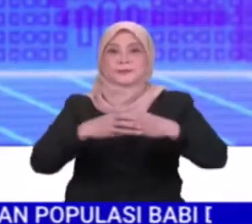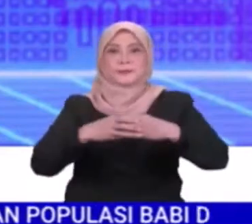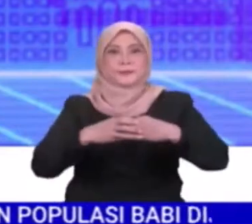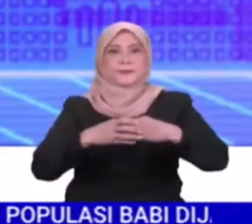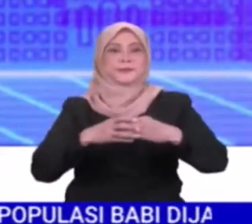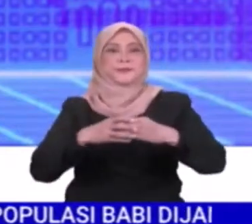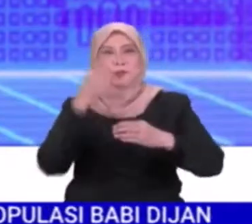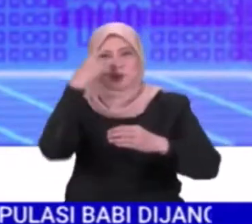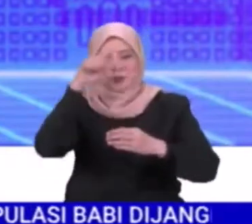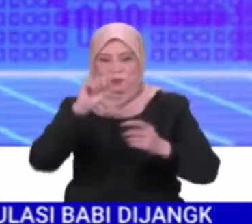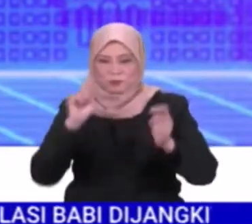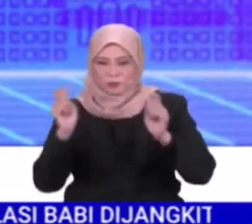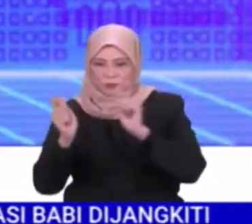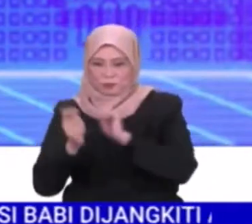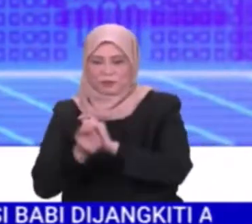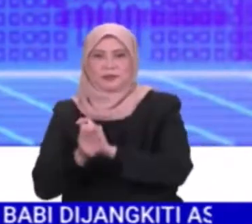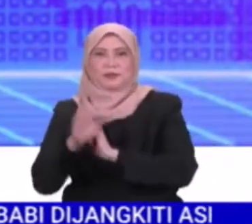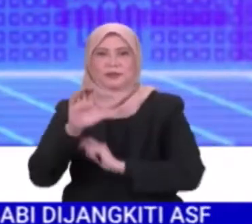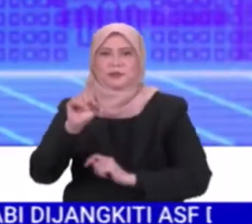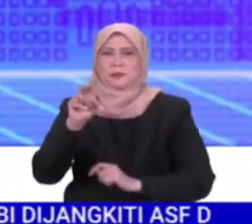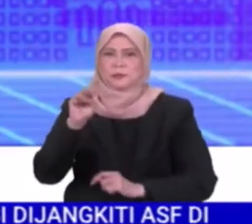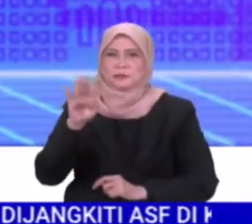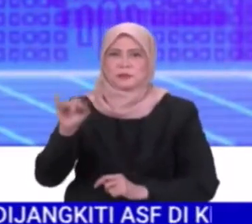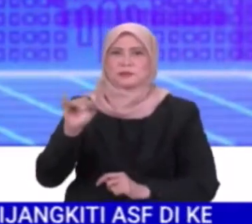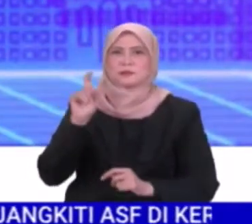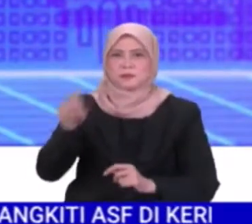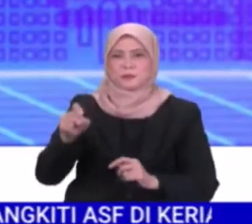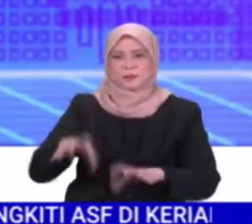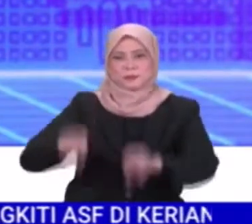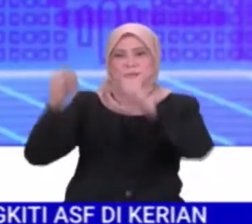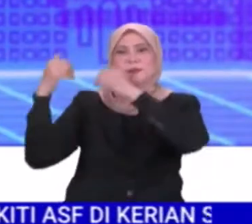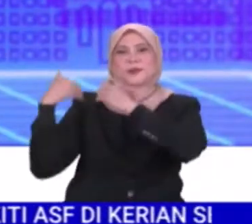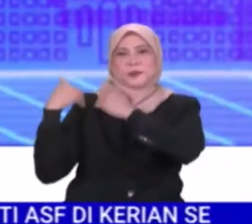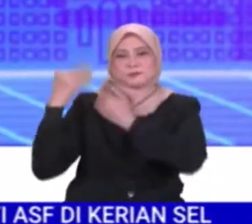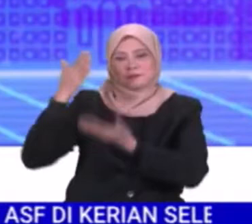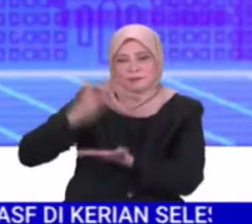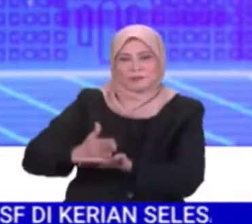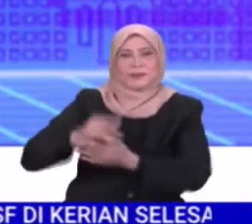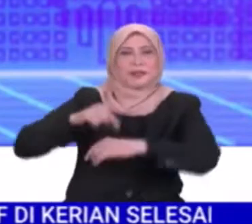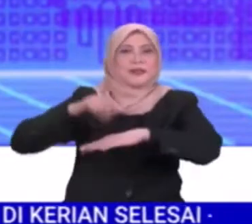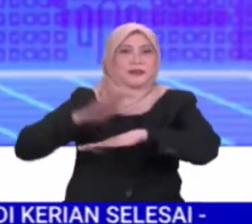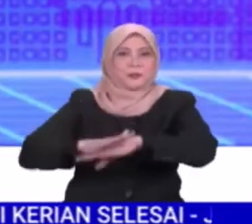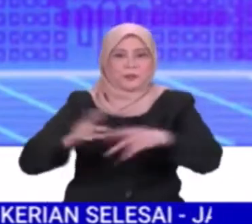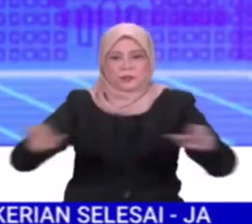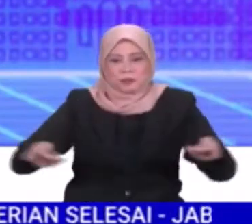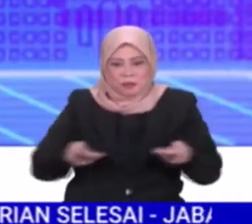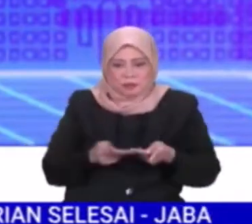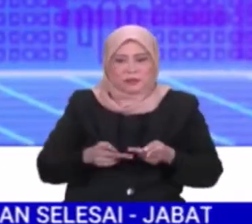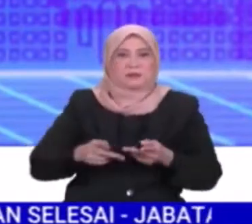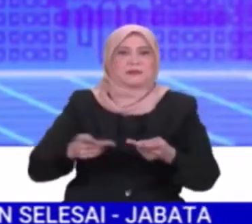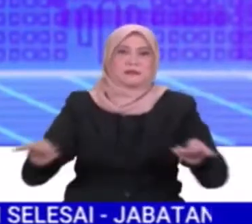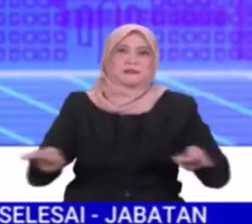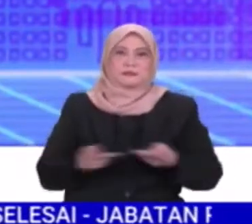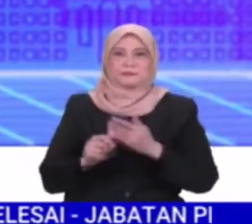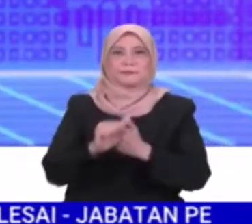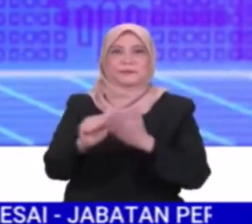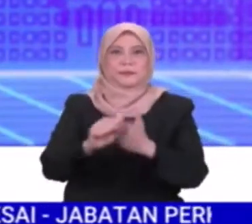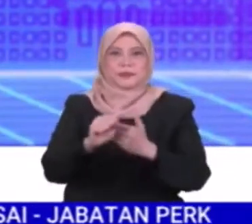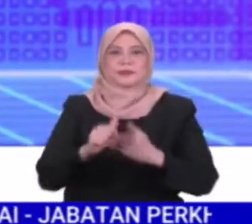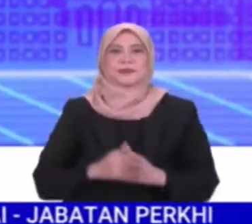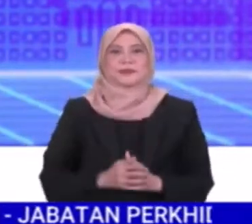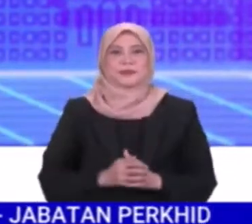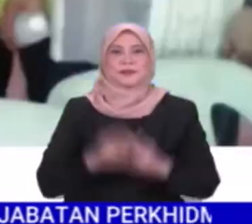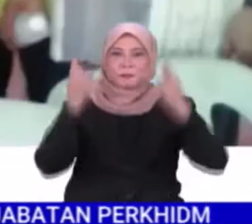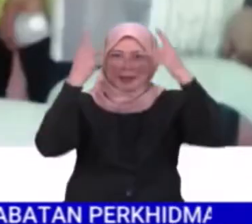untuk perubahan tingkah laku Kombi terus memperkasa peranannya membanteras denggi di kawasan-kawasan berisiko.